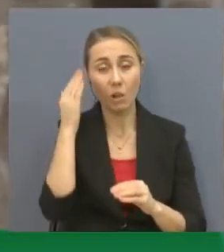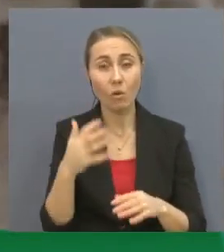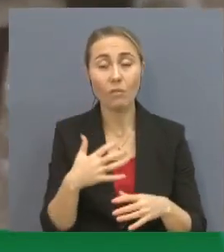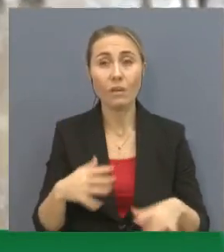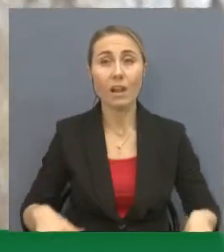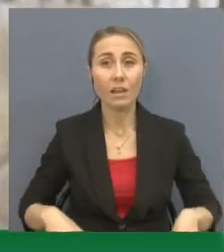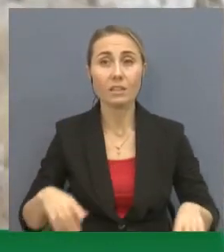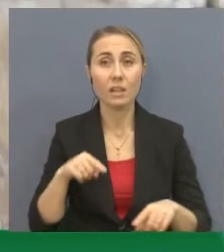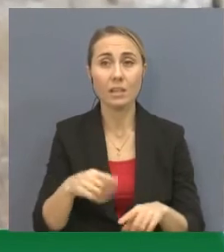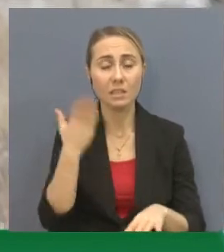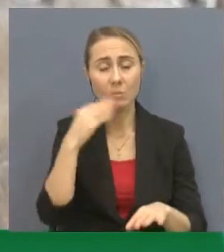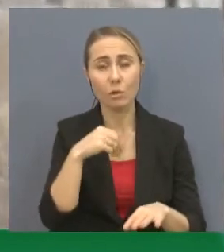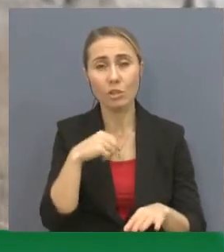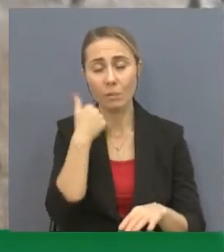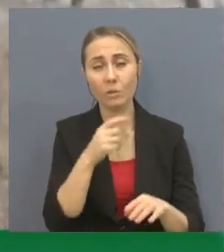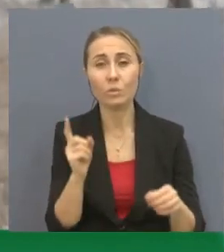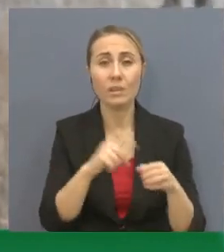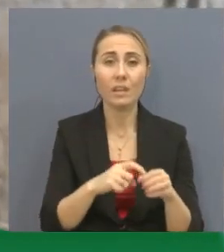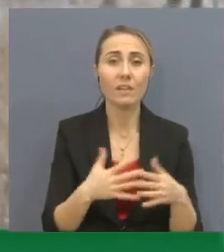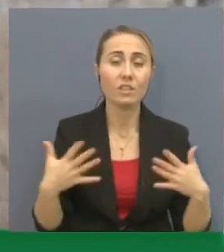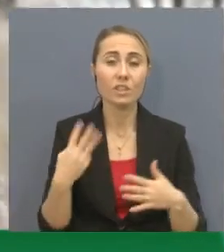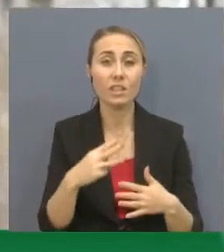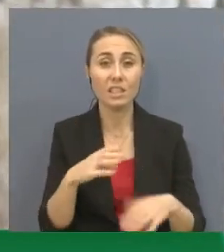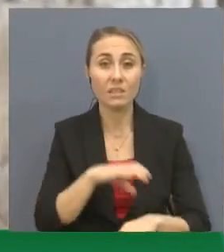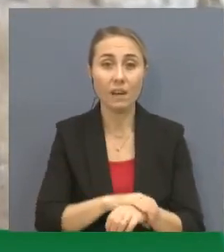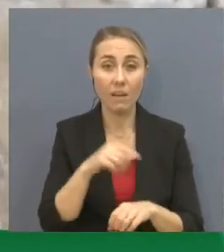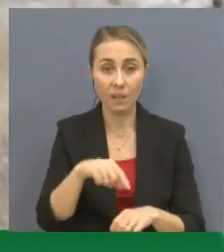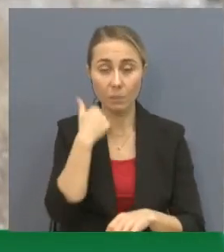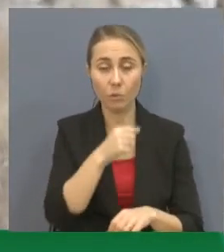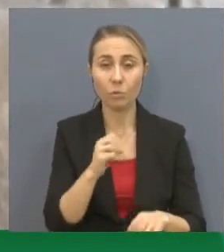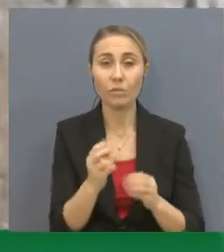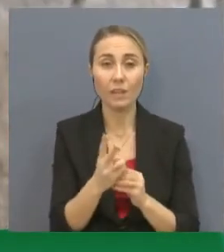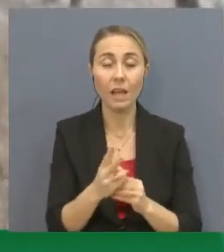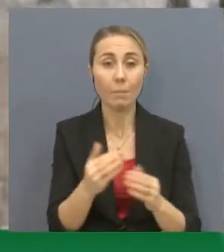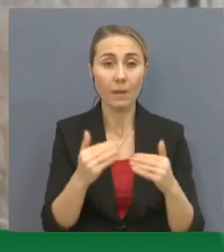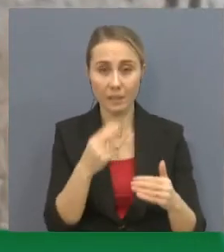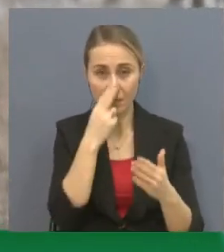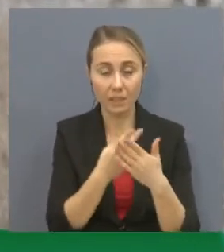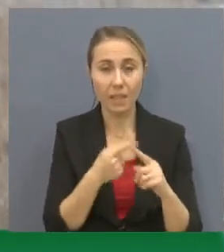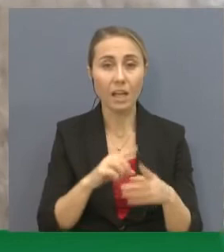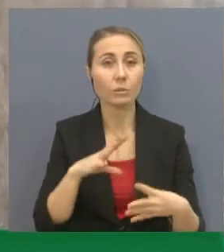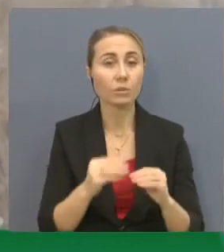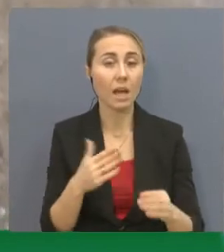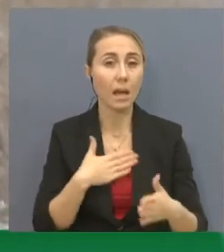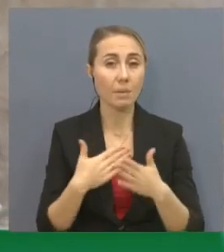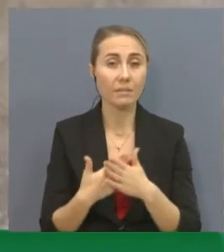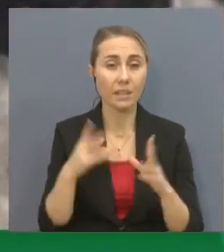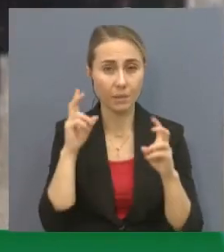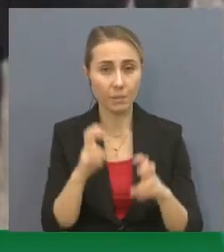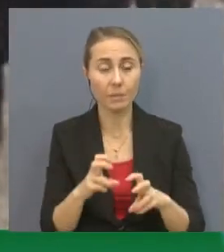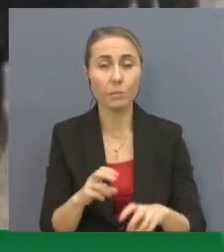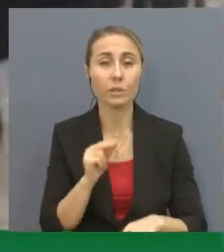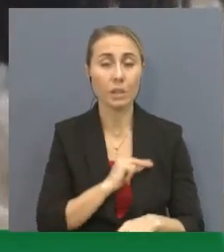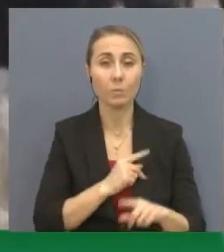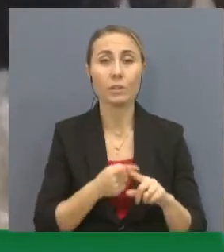слову в прошлом году было зафиксировано свыше 30 фактов в этом 12 показатель снижен за счет результативности оперативно профилактической